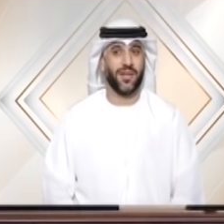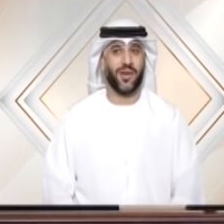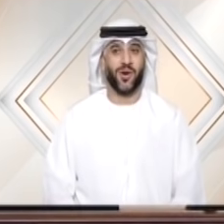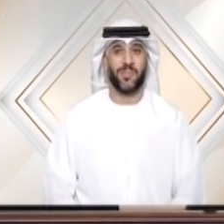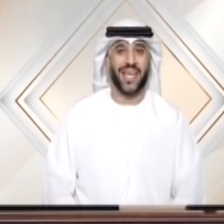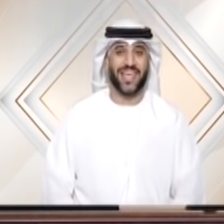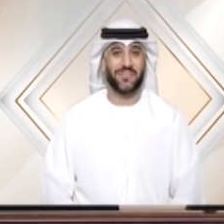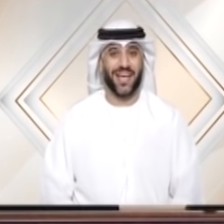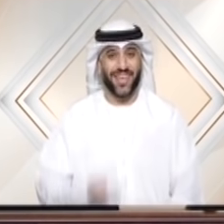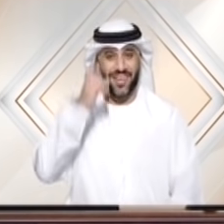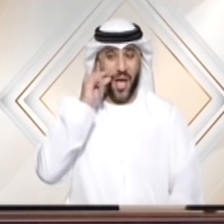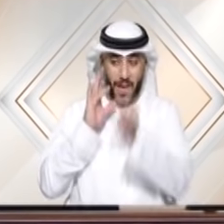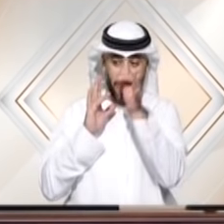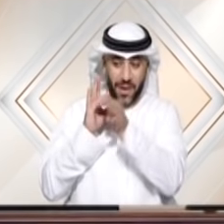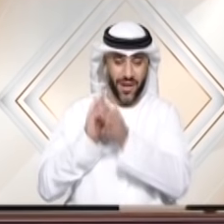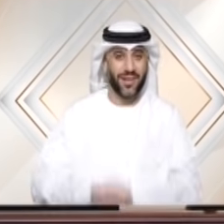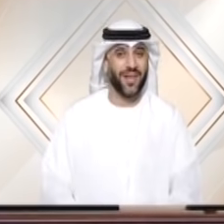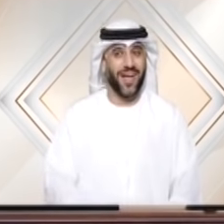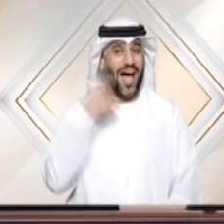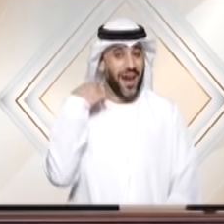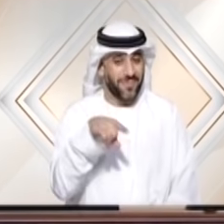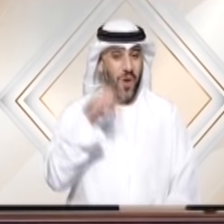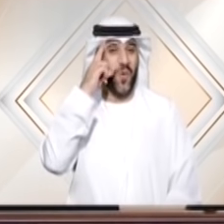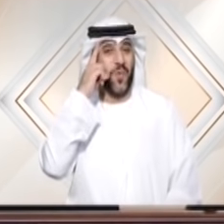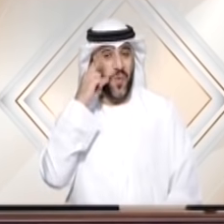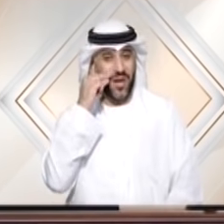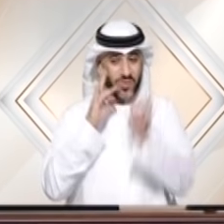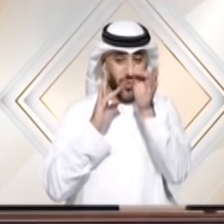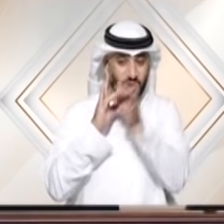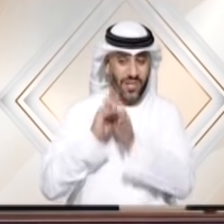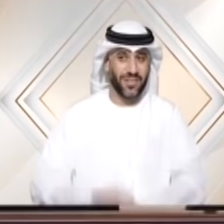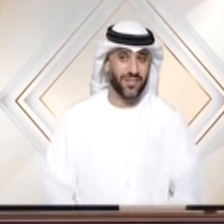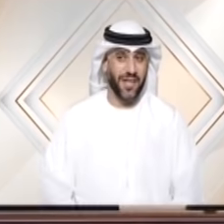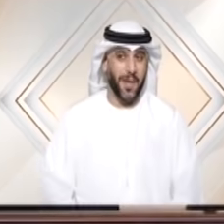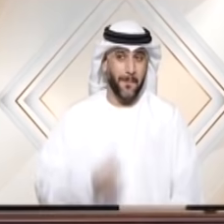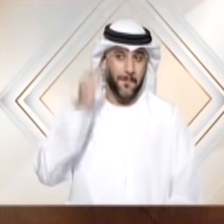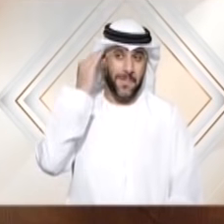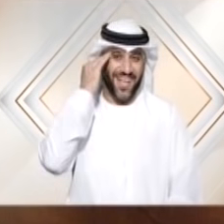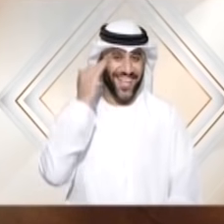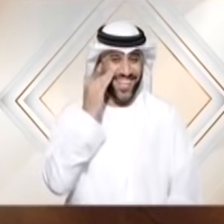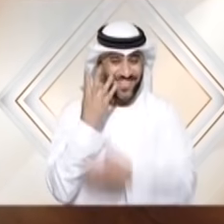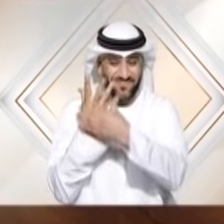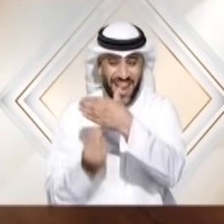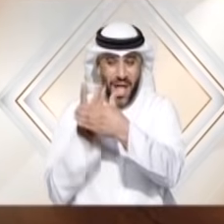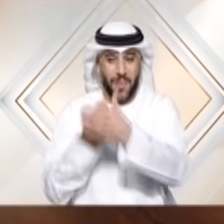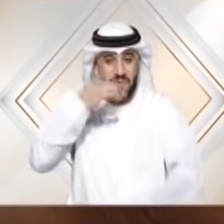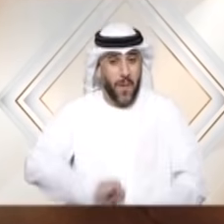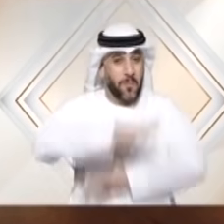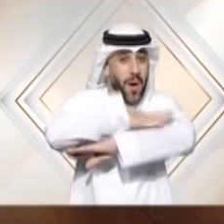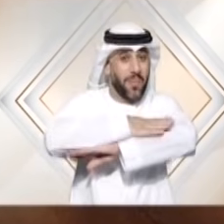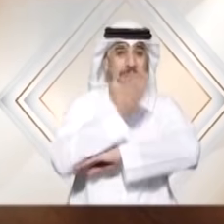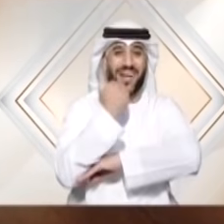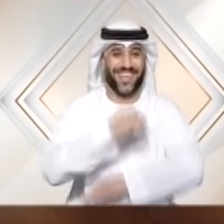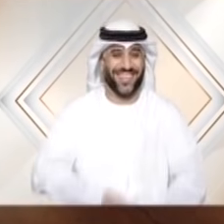الله ونعم الوكيل، وإحنا لا حول ولا، وين زوجها يا أخي ما أدري، حتى بناتها يلبسون جينز ضيق لا حول ولا قوة إلا أقسم